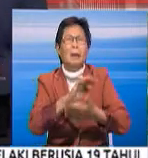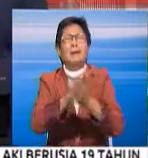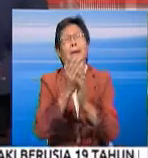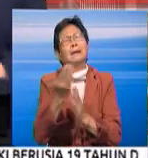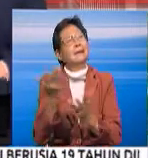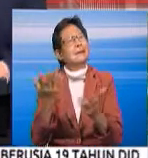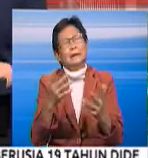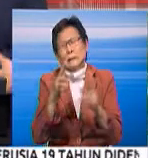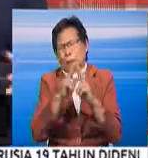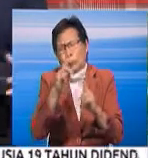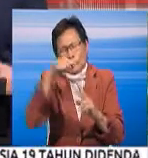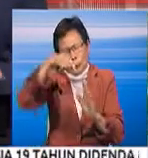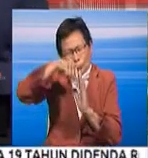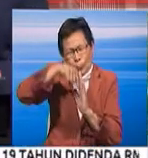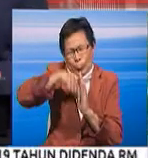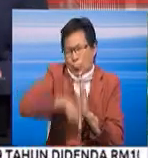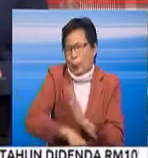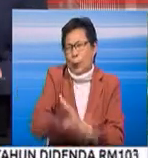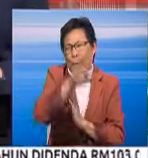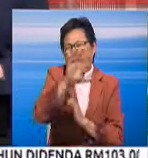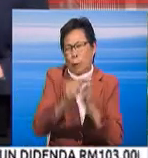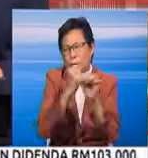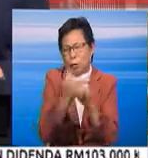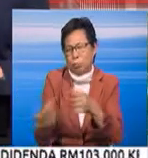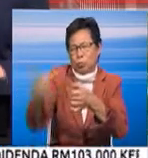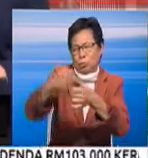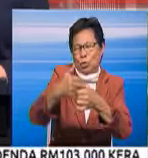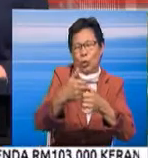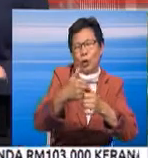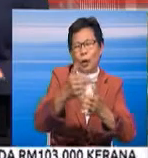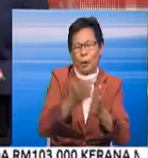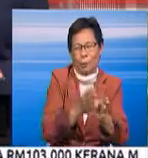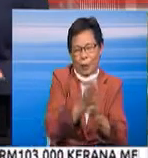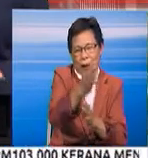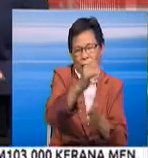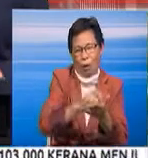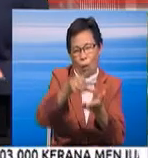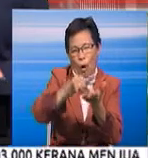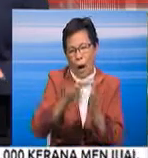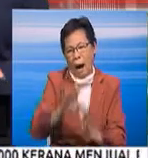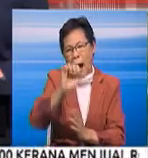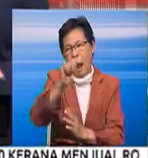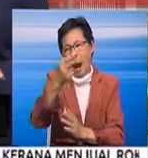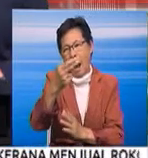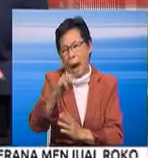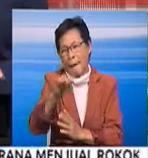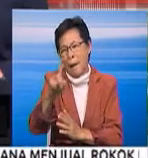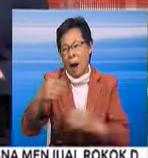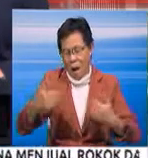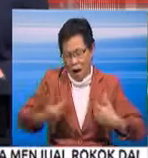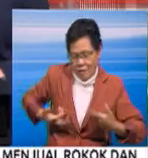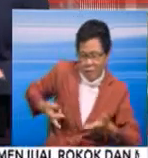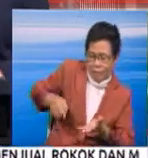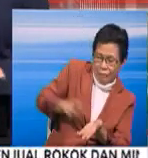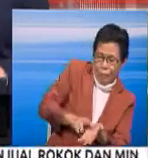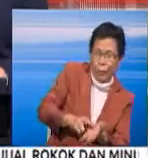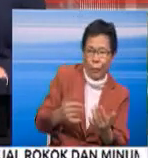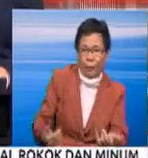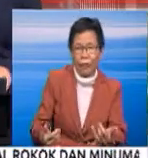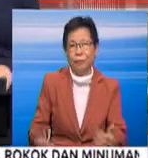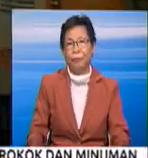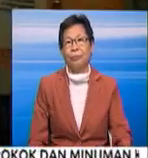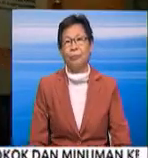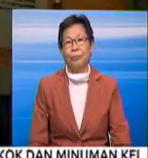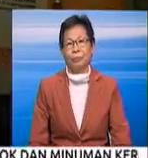dagingnya apabila sudah lebih 40 tahun menceburi bidang itu. Wartawan Ahmad Herman Rozi ada laporannya.